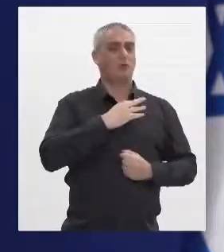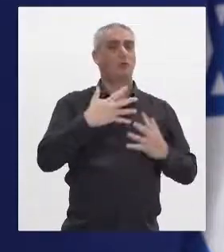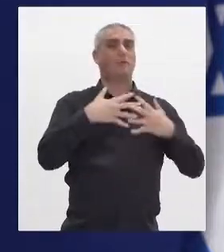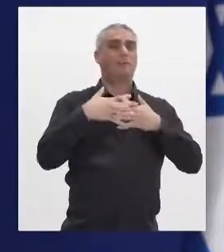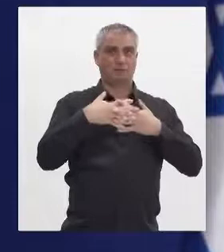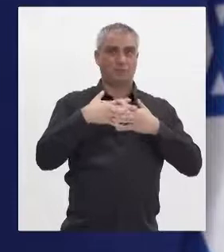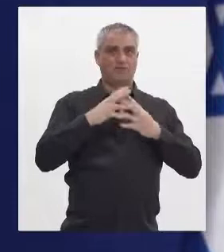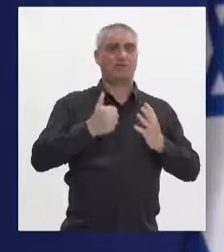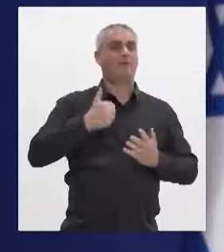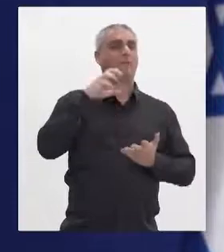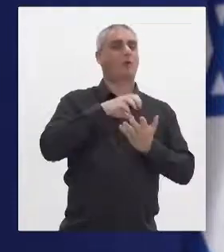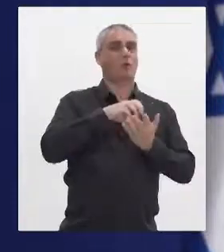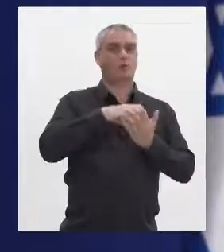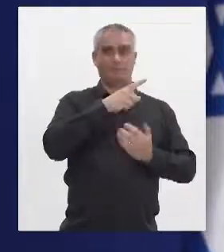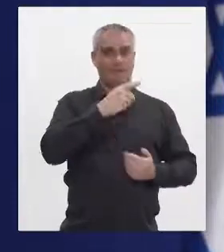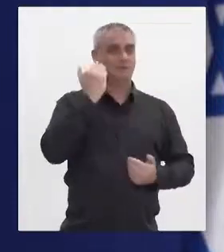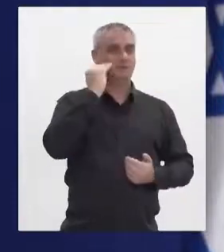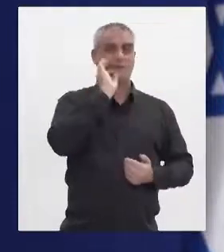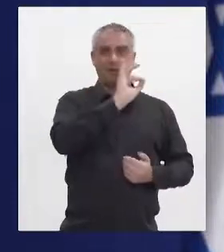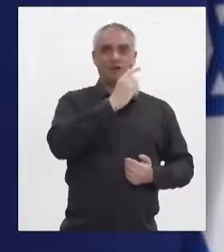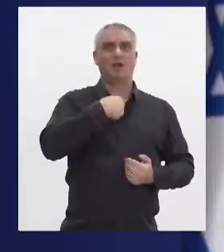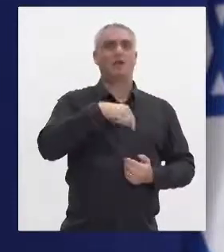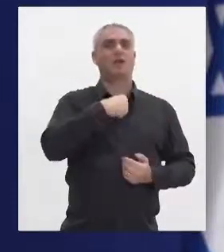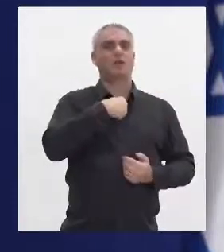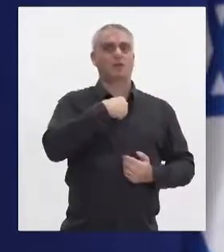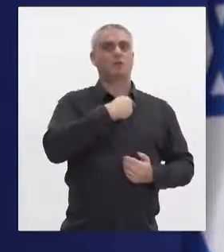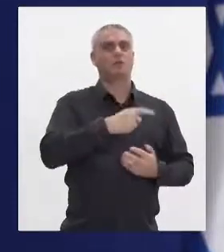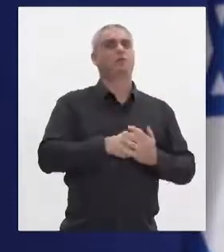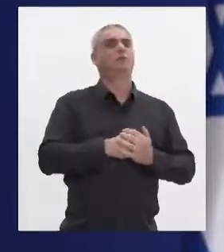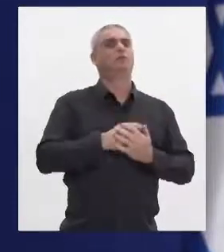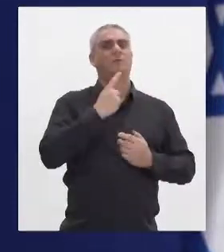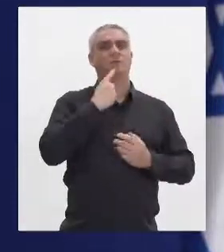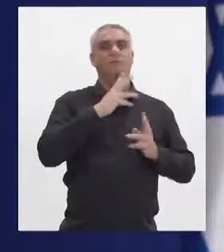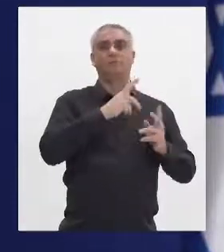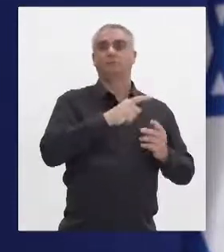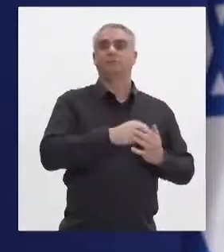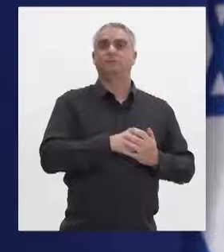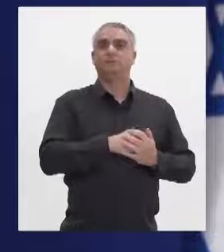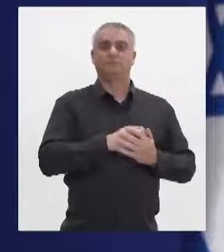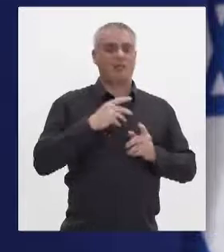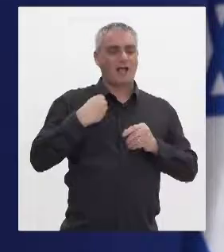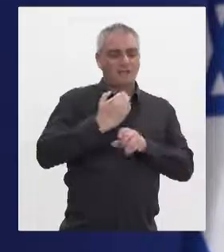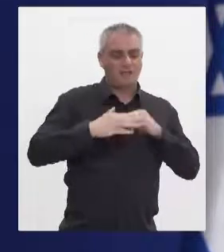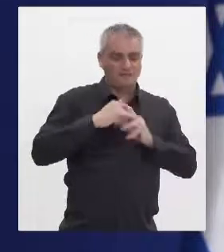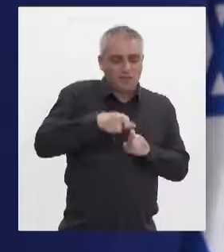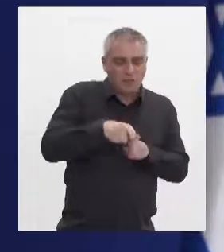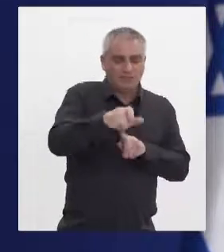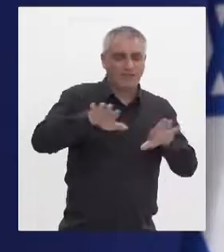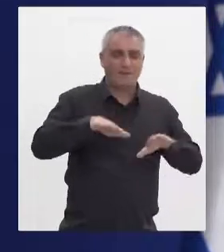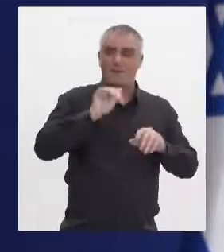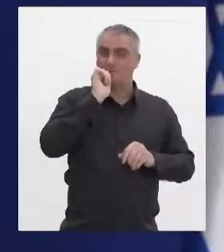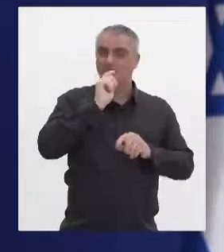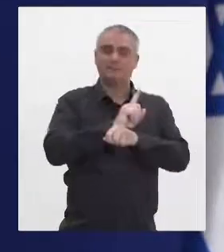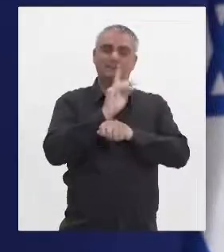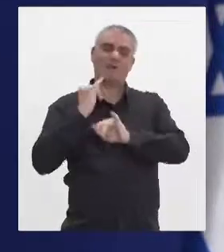ובפיקוד המרכז האמריקאי אנחנו מתאמים הקמה של מזח צף ימי זמני שנועד להכניס סיוע